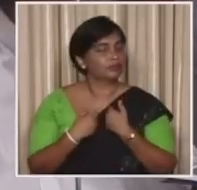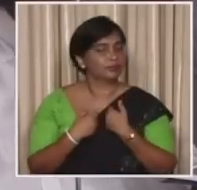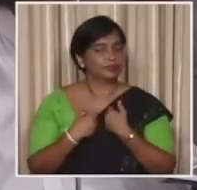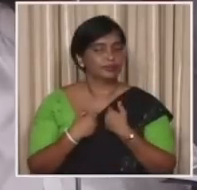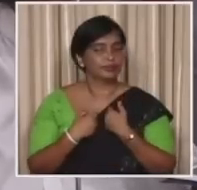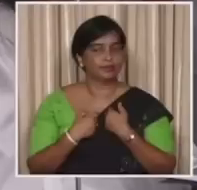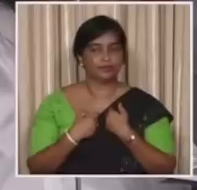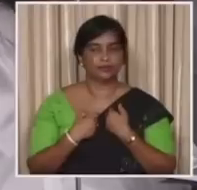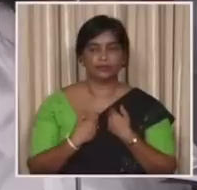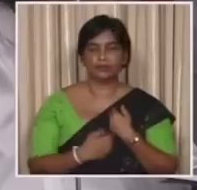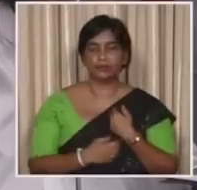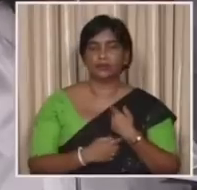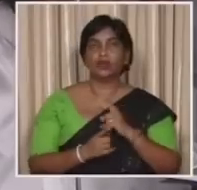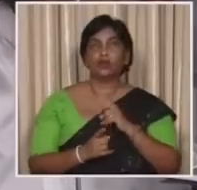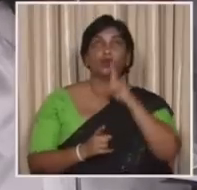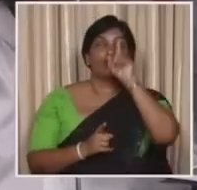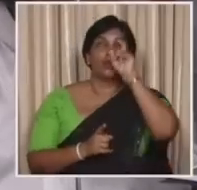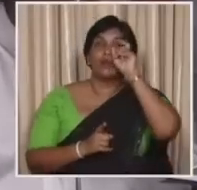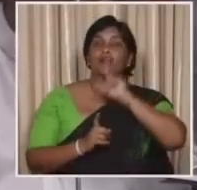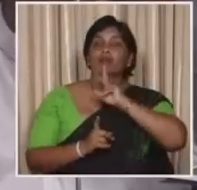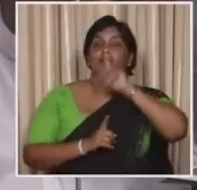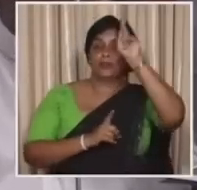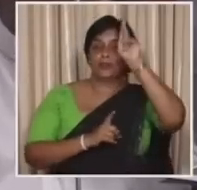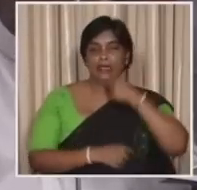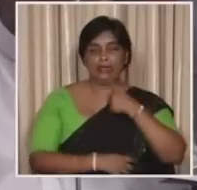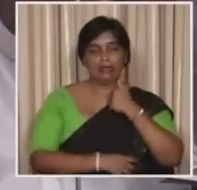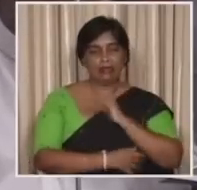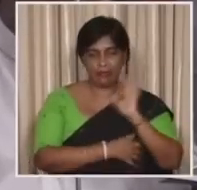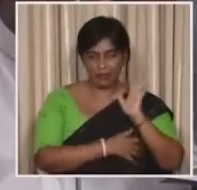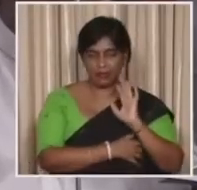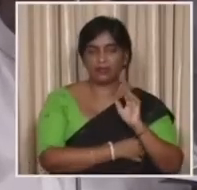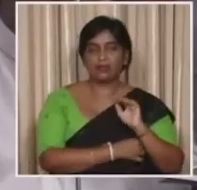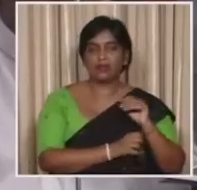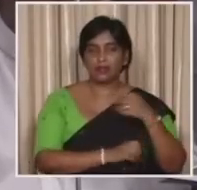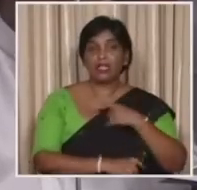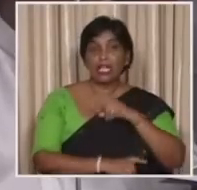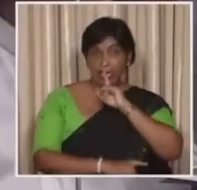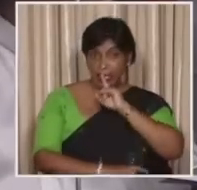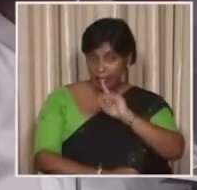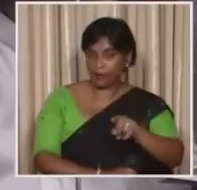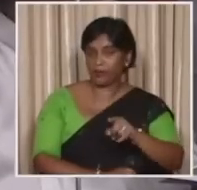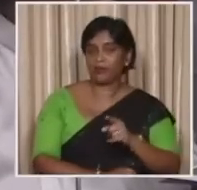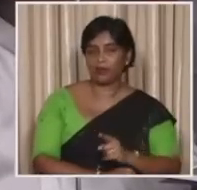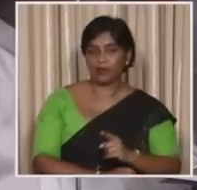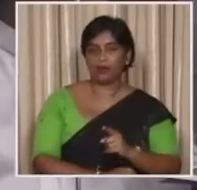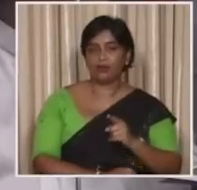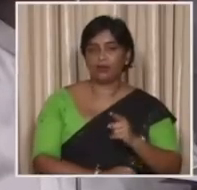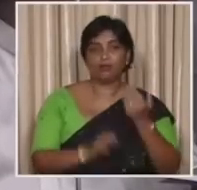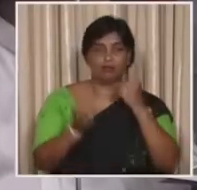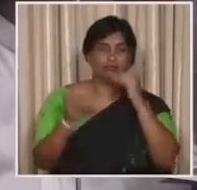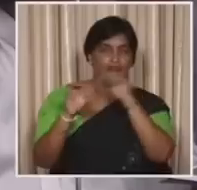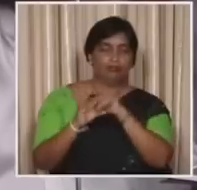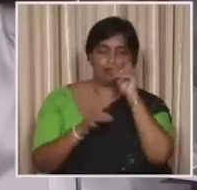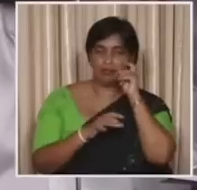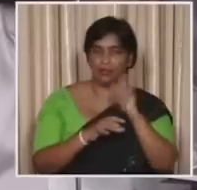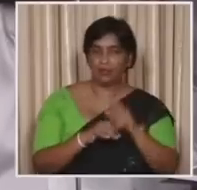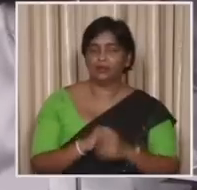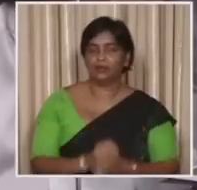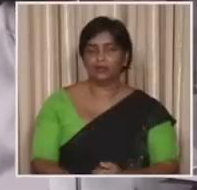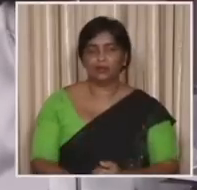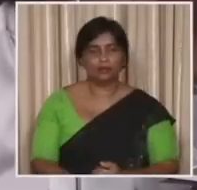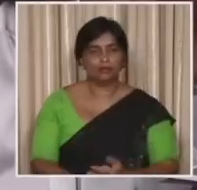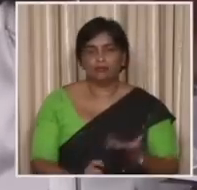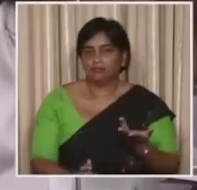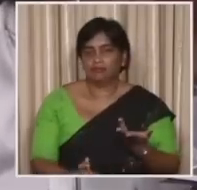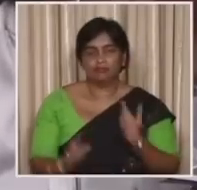අපි මේ මොකද මේ උඩ බලාගෙන කෙල ගහන්න කැමති වුන්නේ නැහැ අපි ඔබතුමාට ඇවිල්ලා කිව්වා ඔබතුමා මැදිහත් වෙන්න කියලා ඉතින් මන්